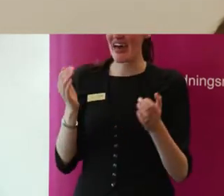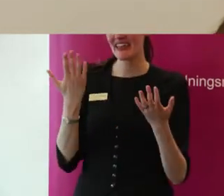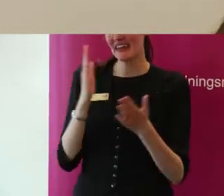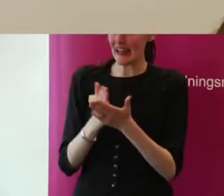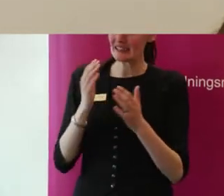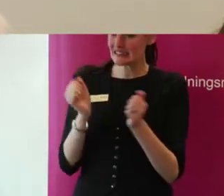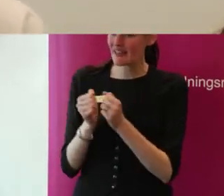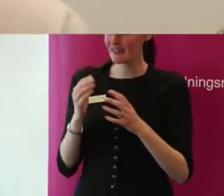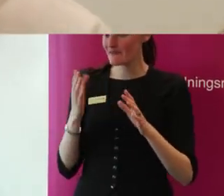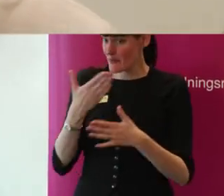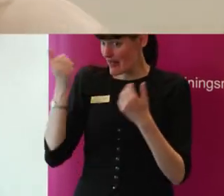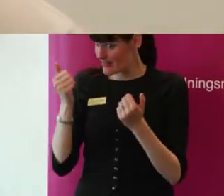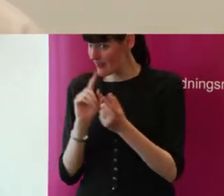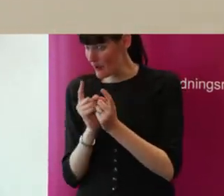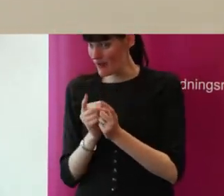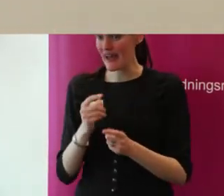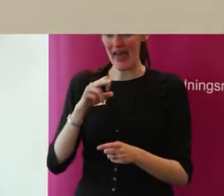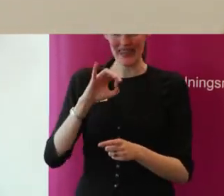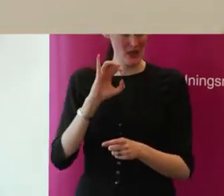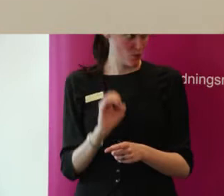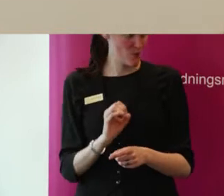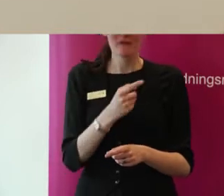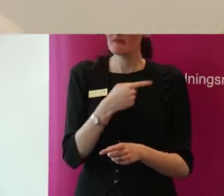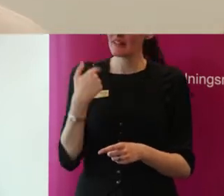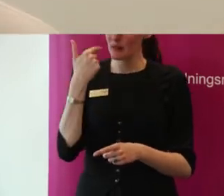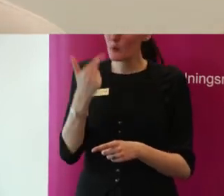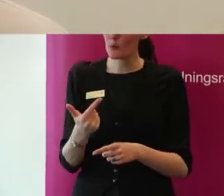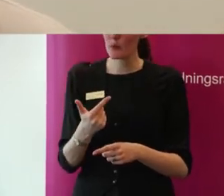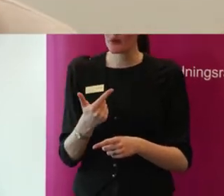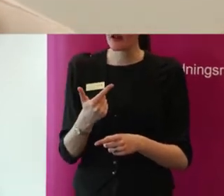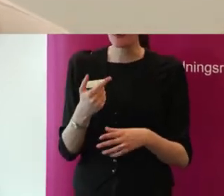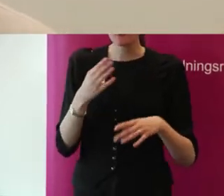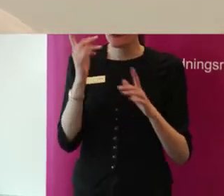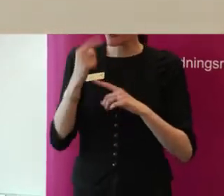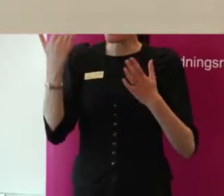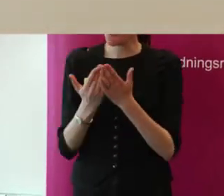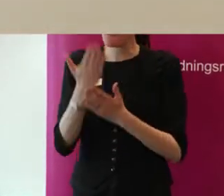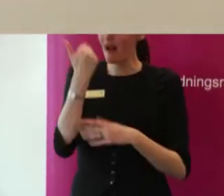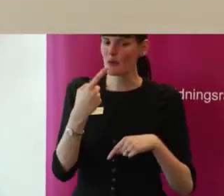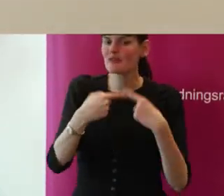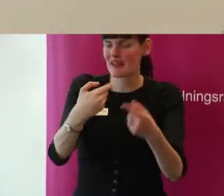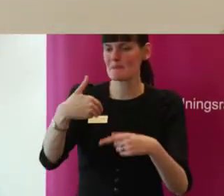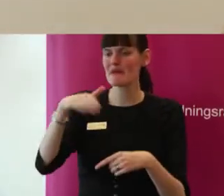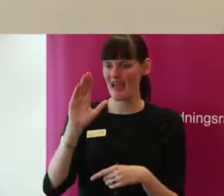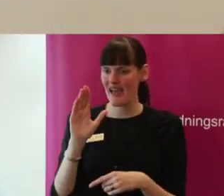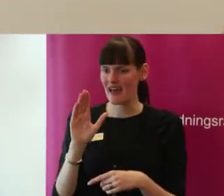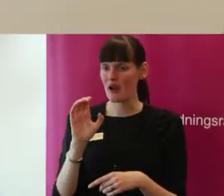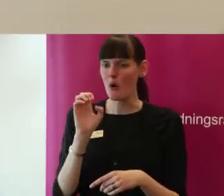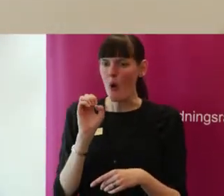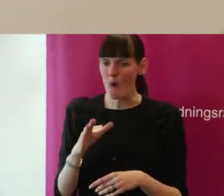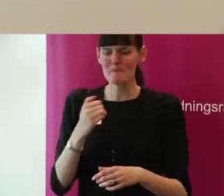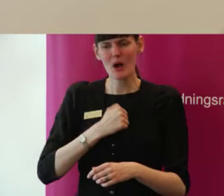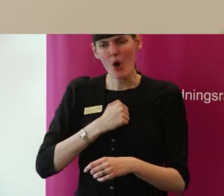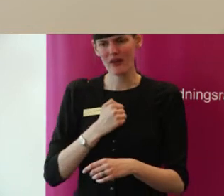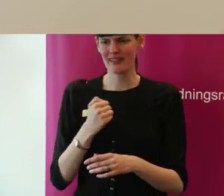jag tror och vi tror inom Rio som skulle kunna utveckla folkhögskolan mycket mer. Det är att man slår vakt vid särarten